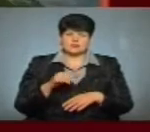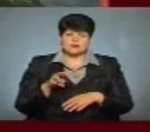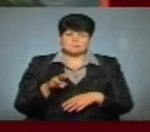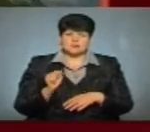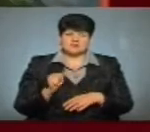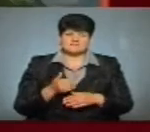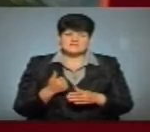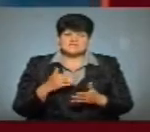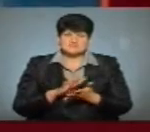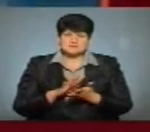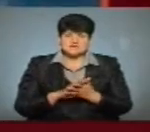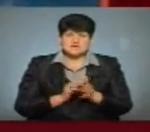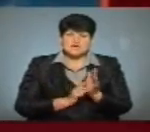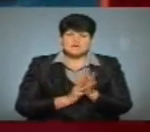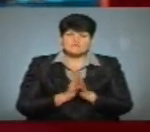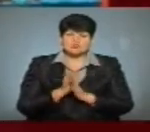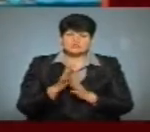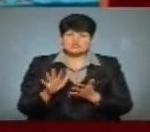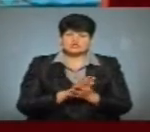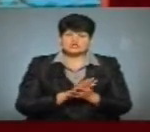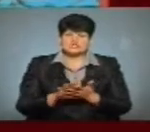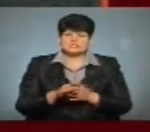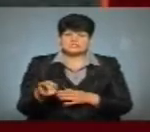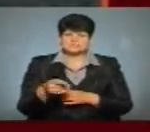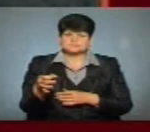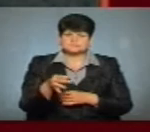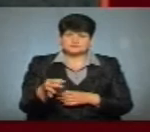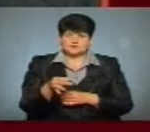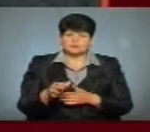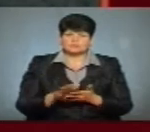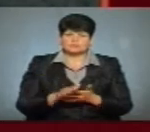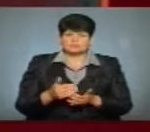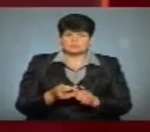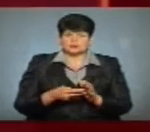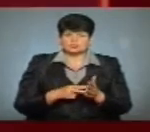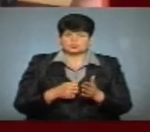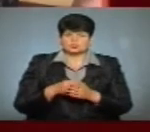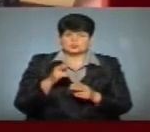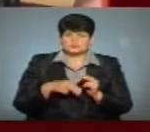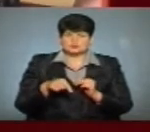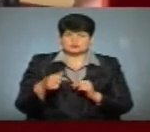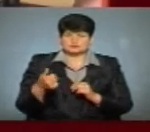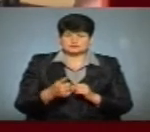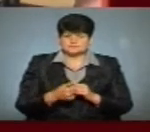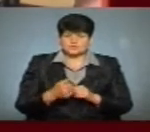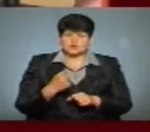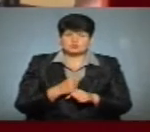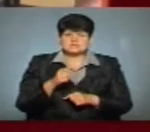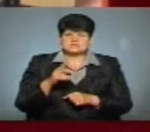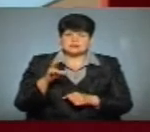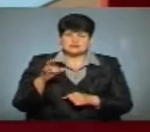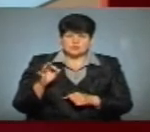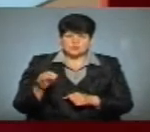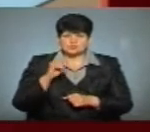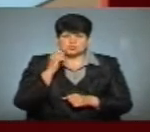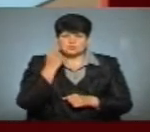і водоростей чистять тернопільський став. Очистити водойми планують до кінця цього тижня. Роботи ЗНО з української мови